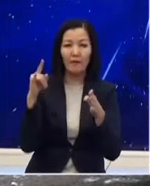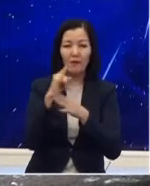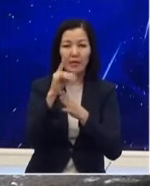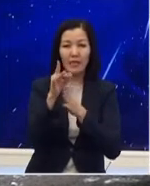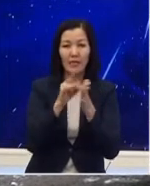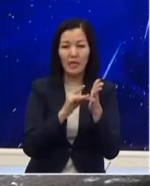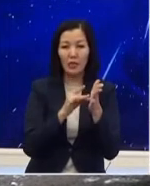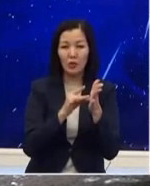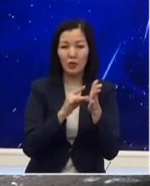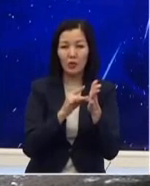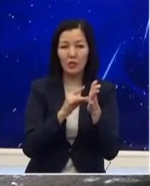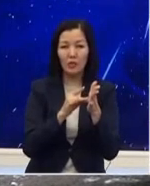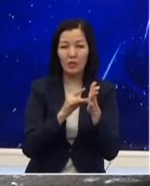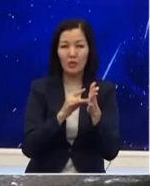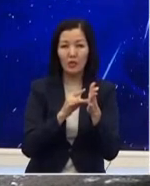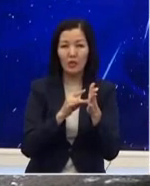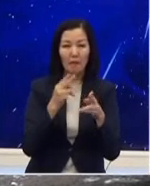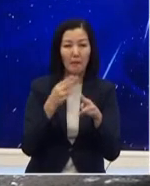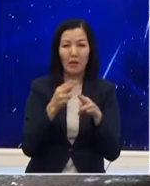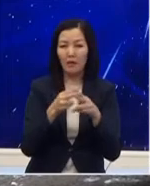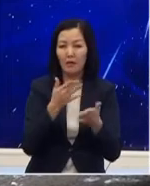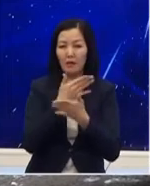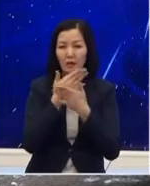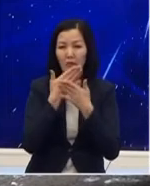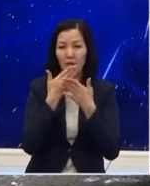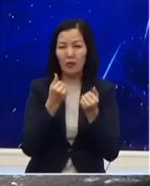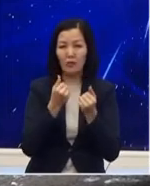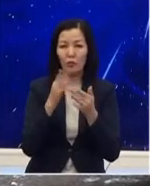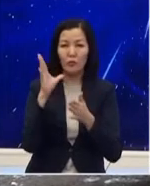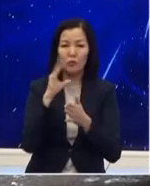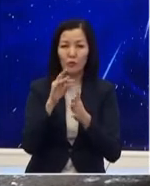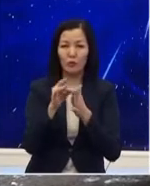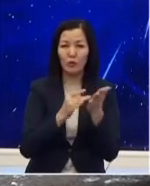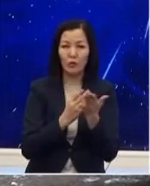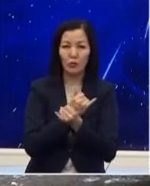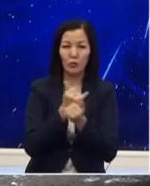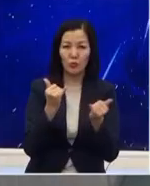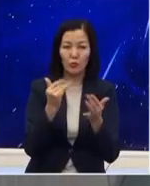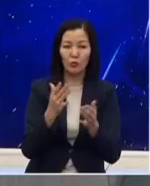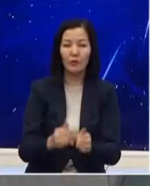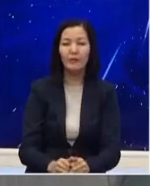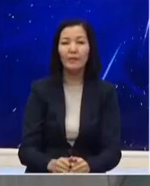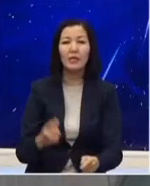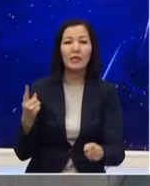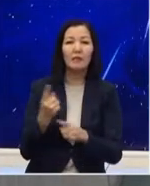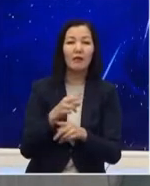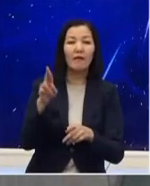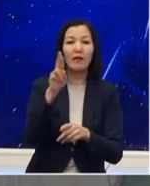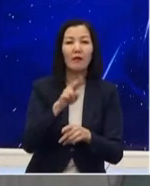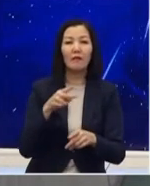осуществляется незамедлительно, никаких сейчас преград для этого нет. Час в час мы можем вылететь для оказания помощи. С 1